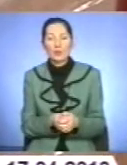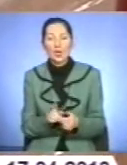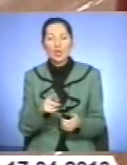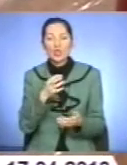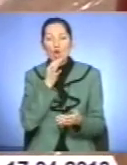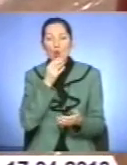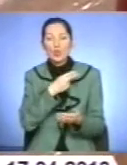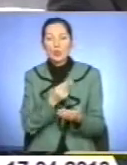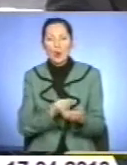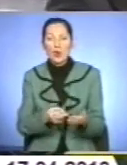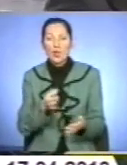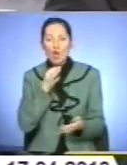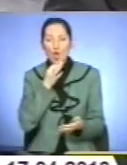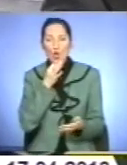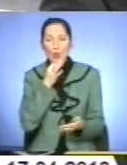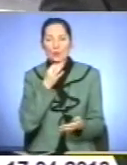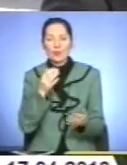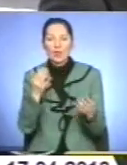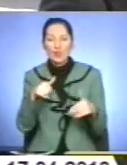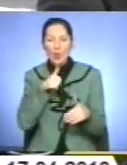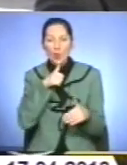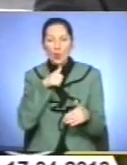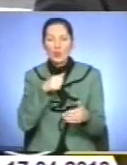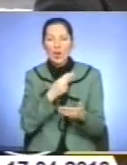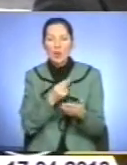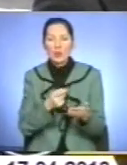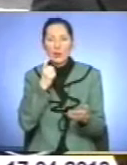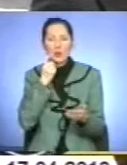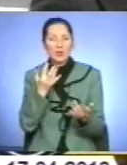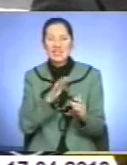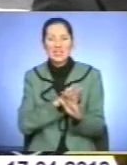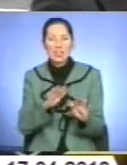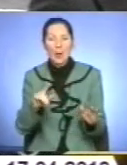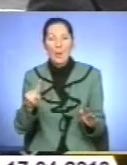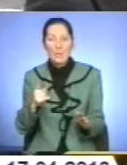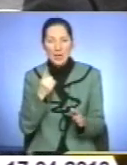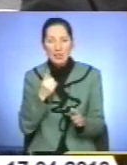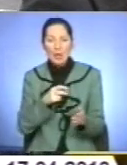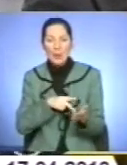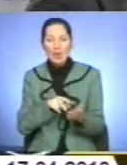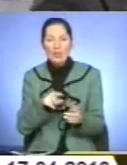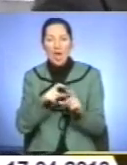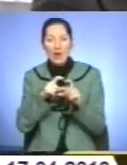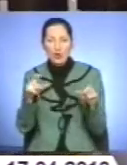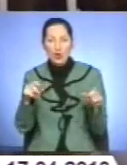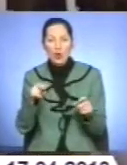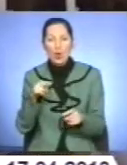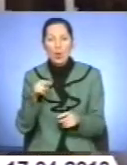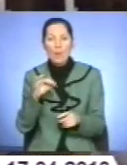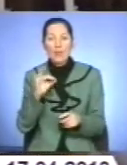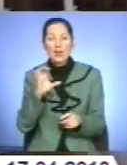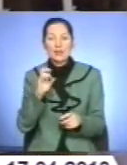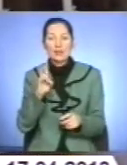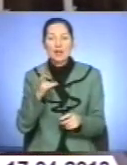малювати писанки? Люблю. А вже пробувала створювати писанки? Ще ні. Це в перший раз ти прийшла на школу писанкарства? Так. Мені